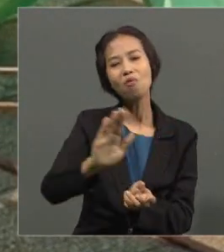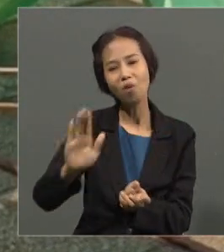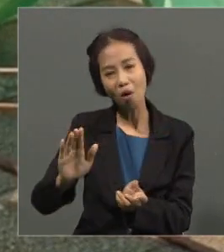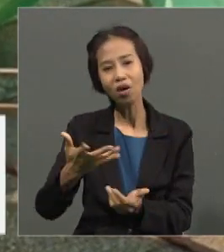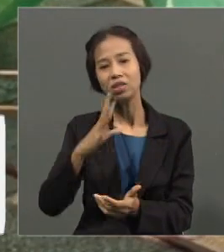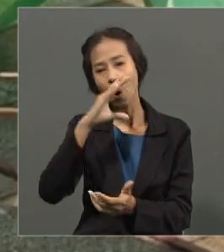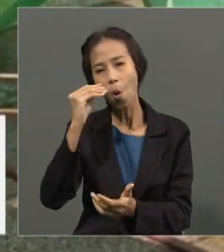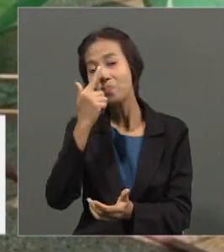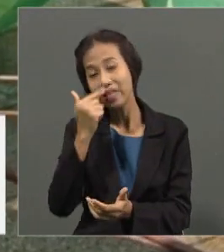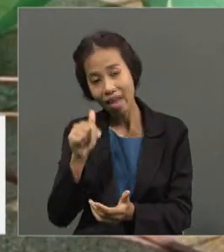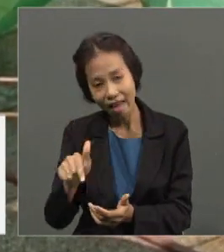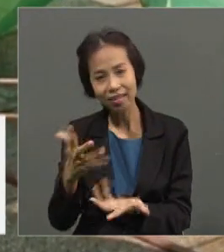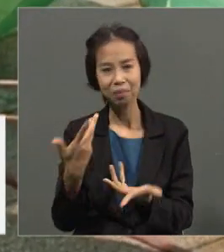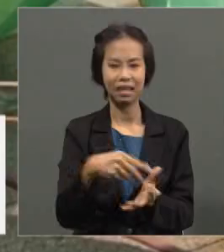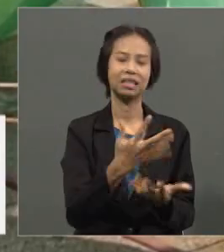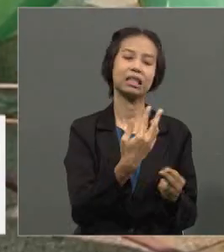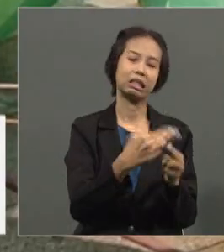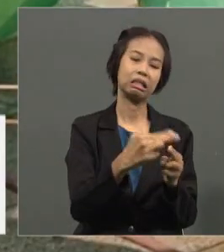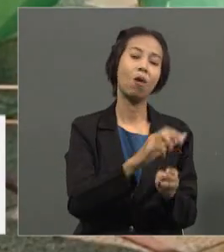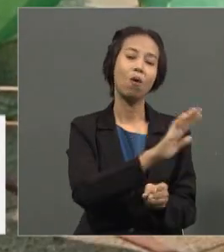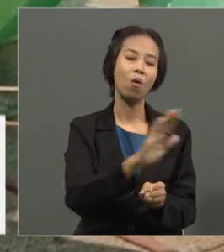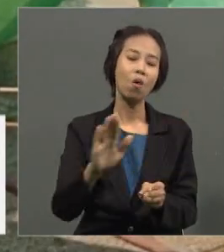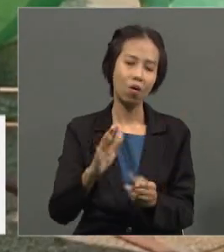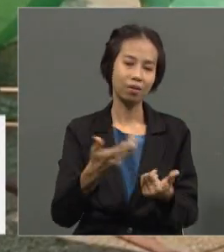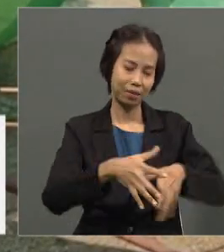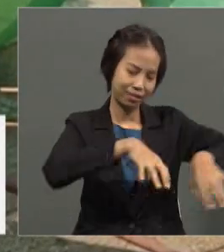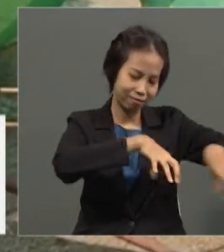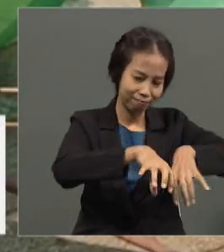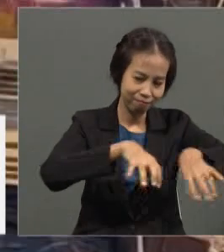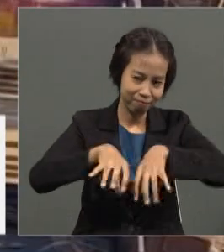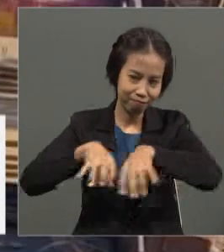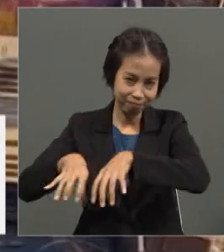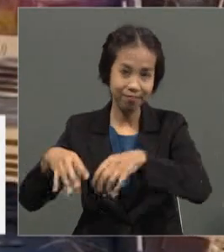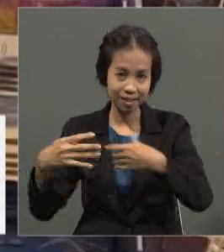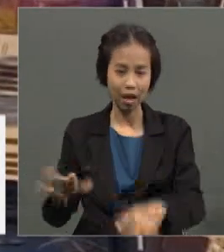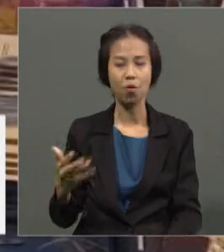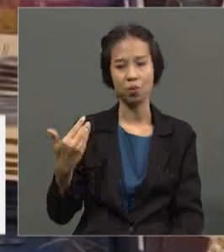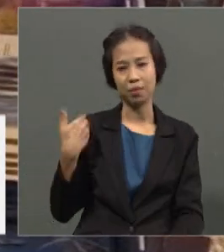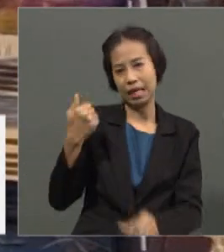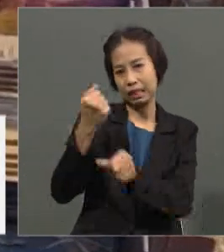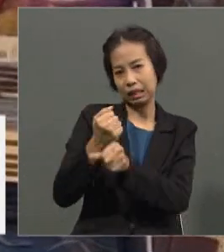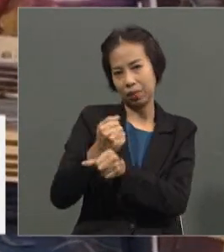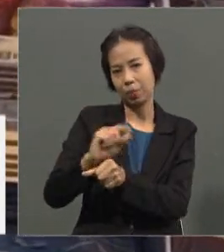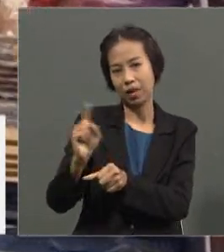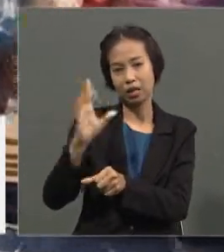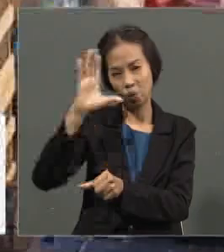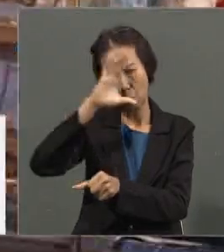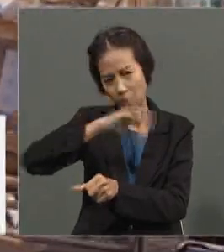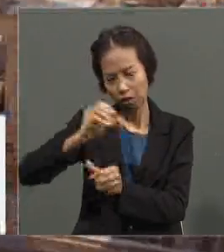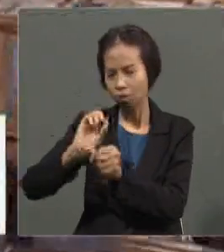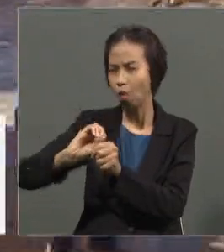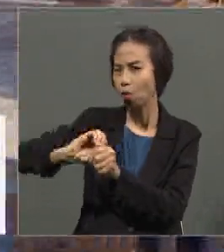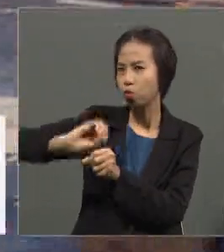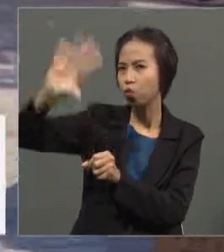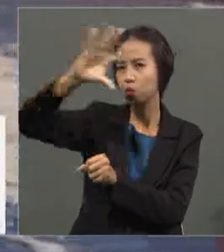แดงจากศรีสะเกษมาหมดเลยนะคะก็จะได้ชมการจุดพลุไฟใต้แสงจันทราอลังการ